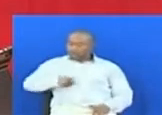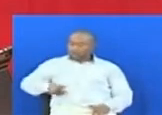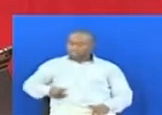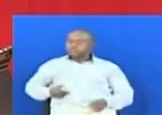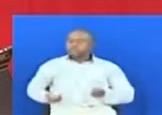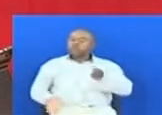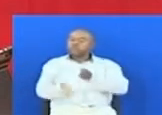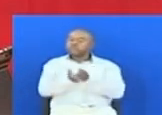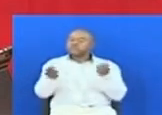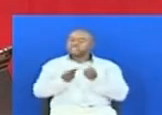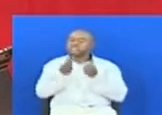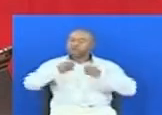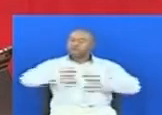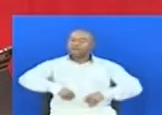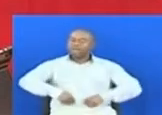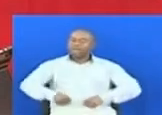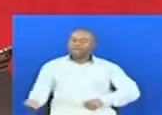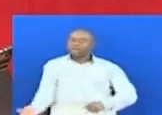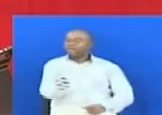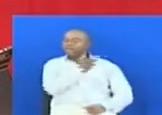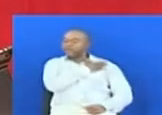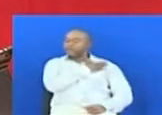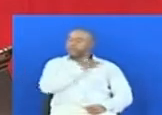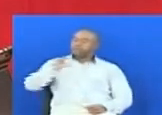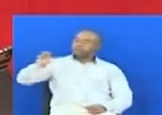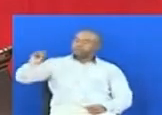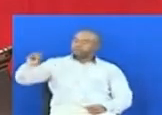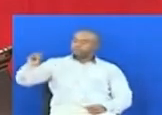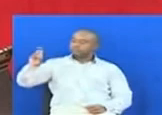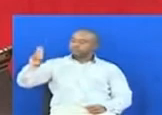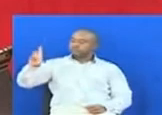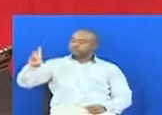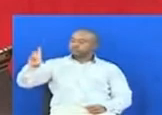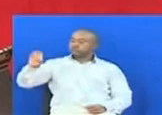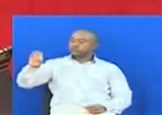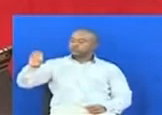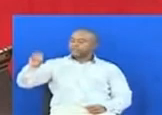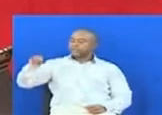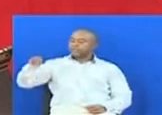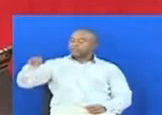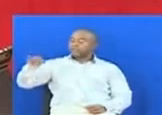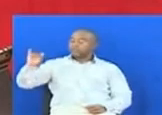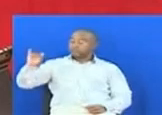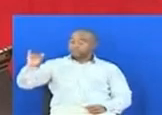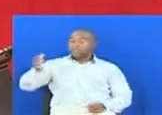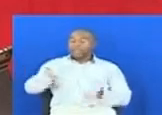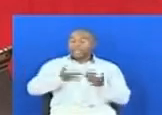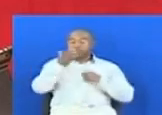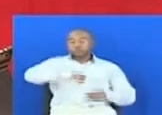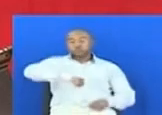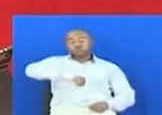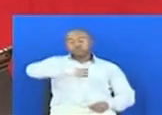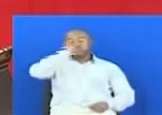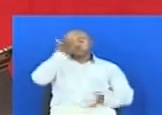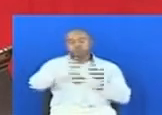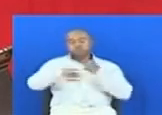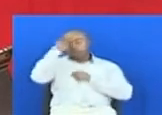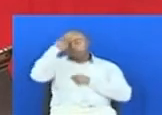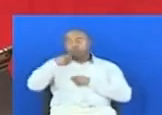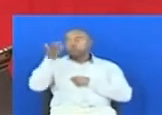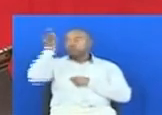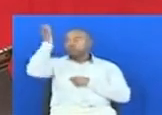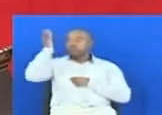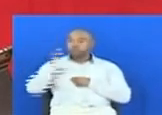Yote yaliyomkuta Mfalme Suleiman kama majaribu aliweza kuyashinda kwa sababu alimwamini Mungu. Na sisi rais